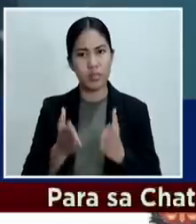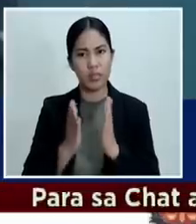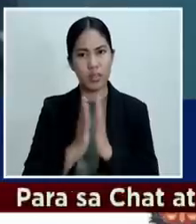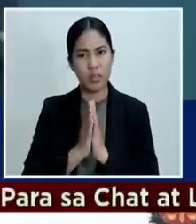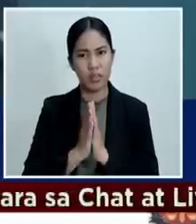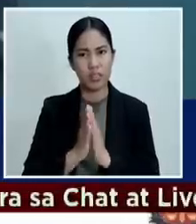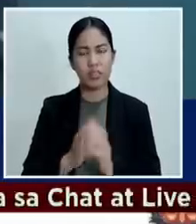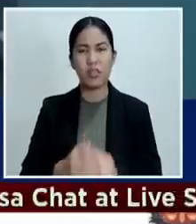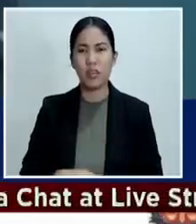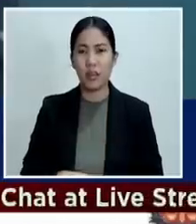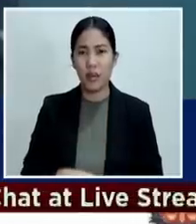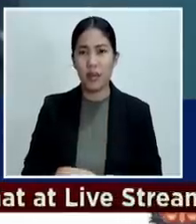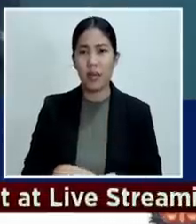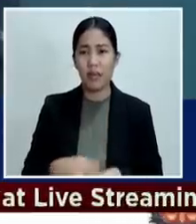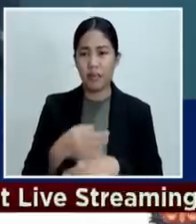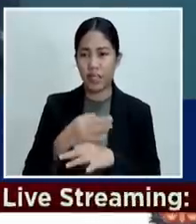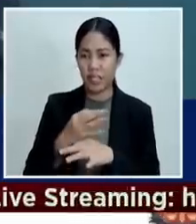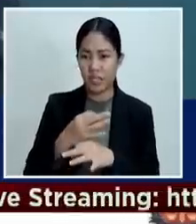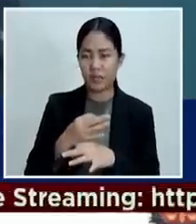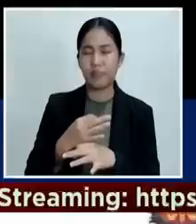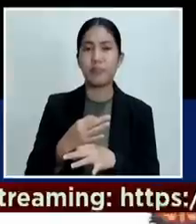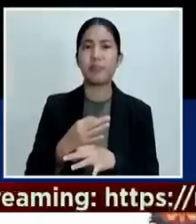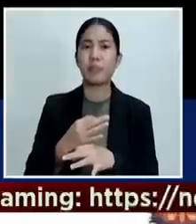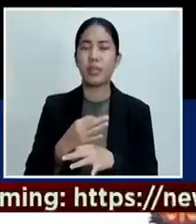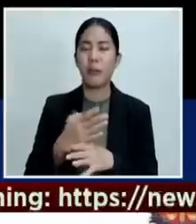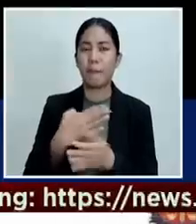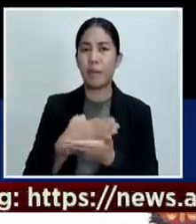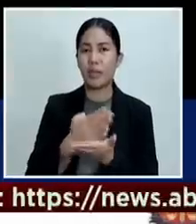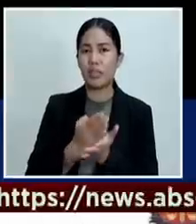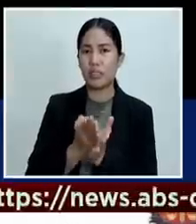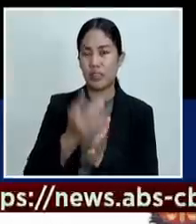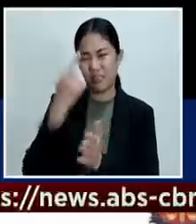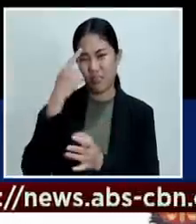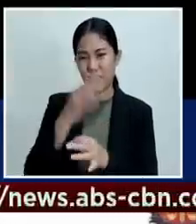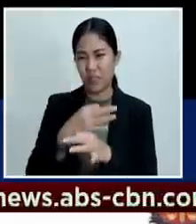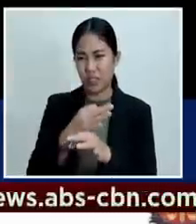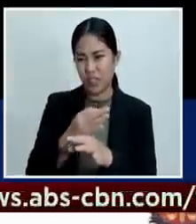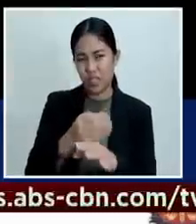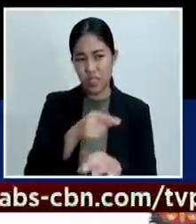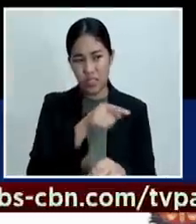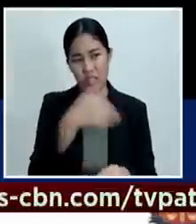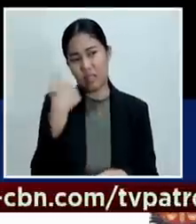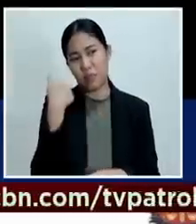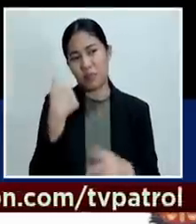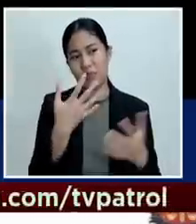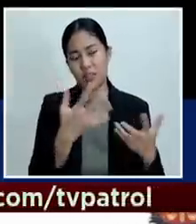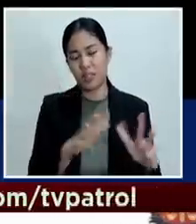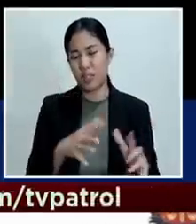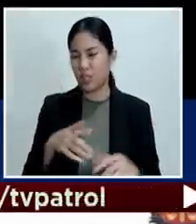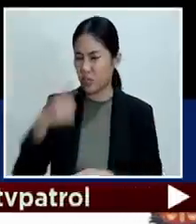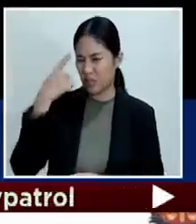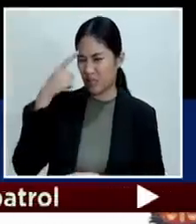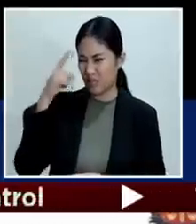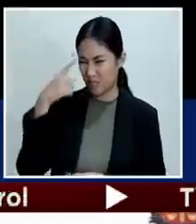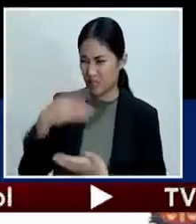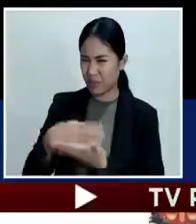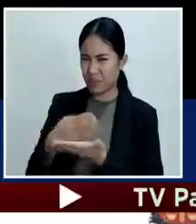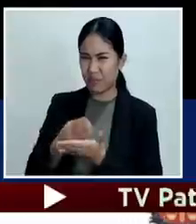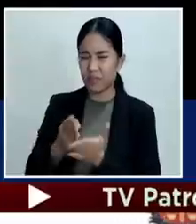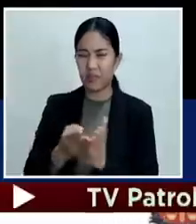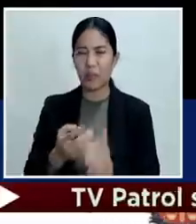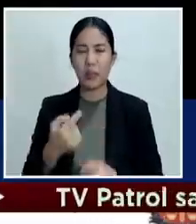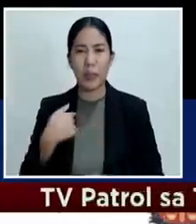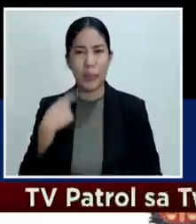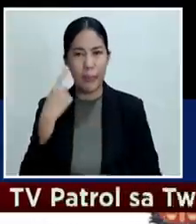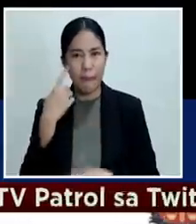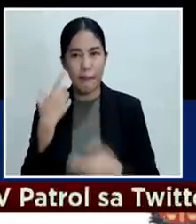maintenance budget kung nakatenga pa ang proyekto? Sa pagkakaalam ko po kasi, yung mga maintenance na yon, meron na po mga to